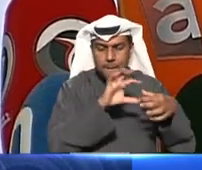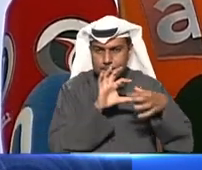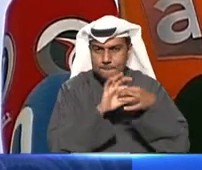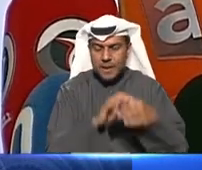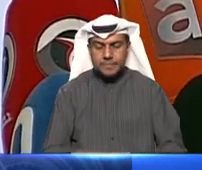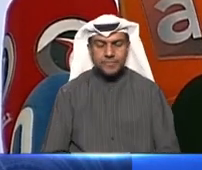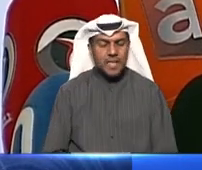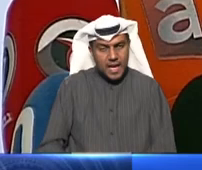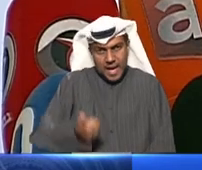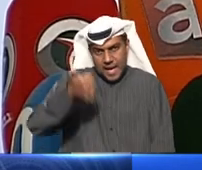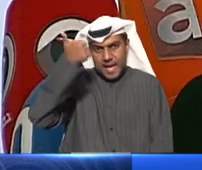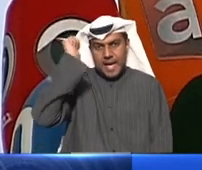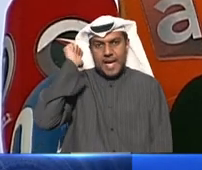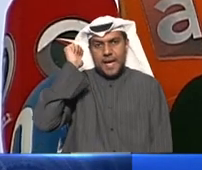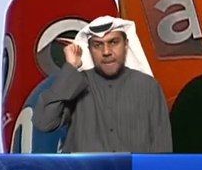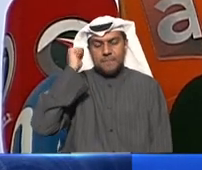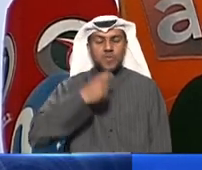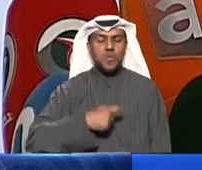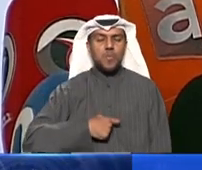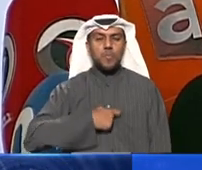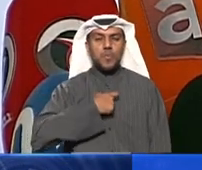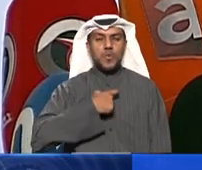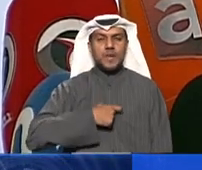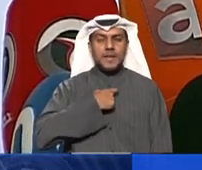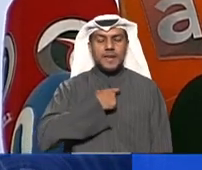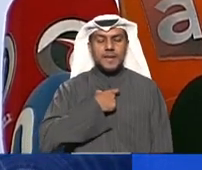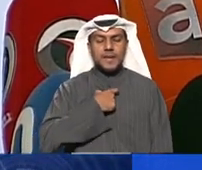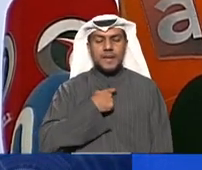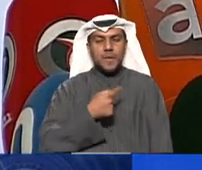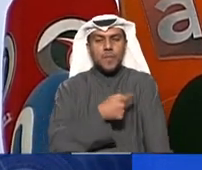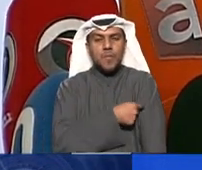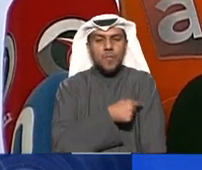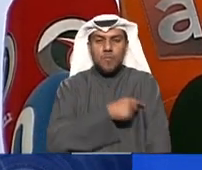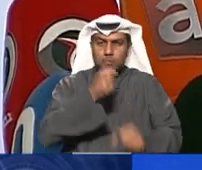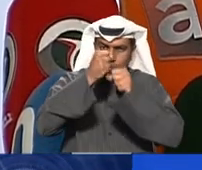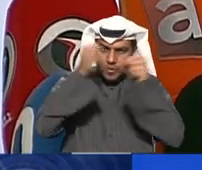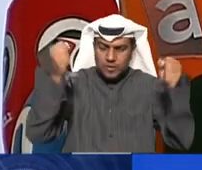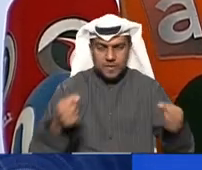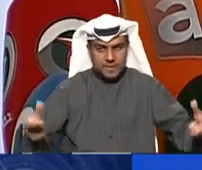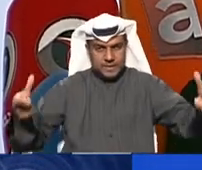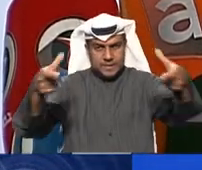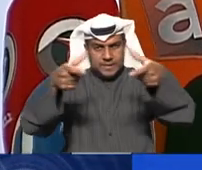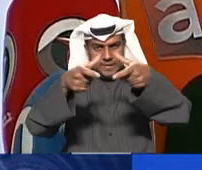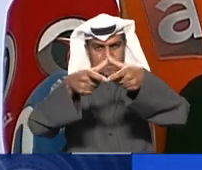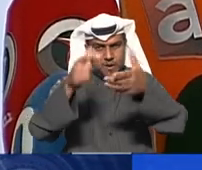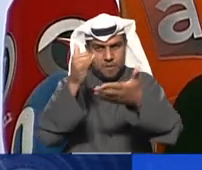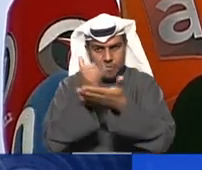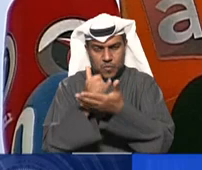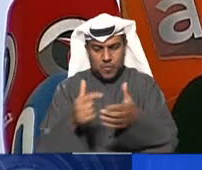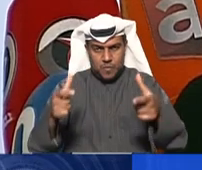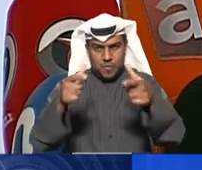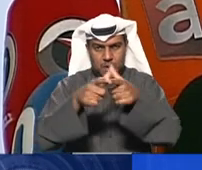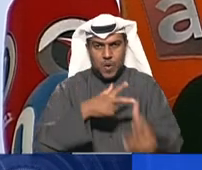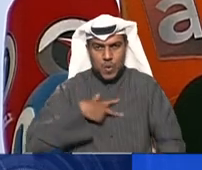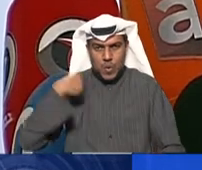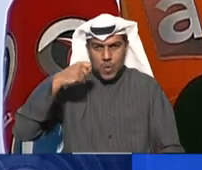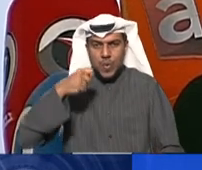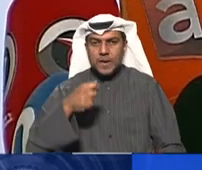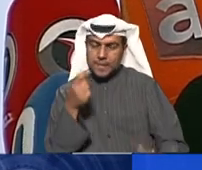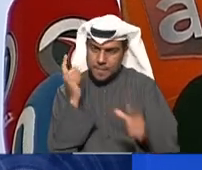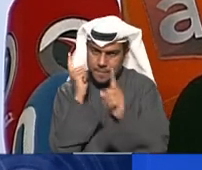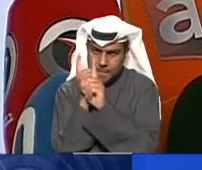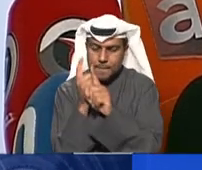أمس اجتماع مع مدراء المستشفيات ورؤساء الرعاية الصحية برئاسة معالي الوزير